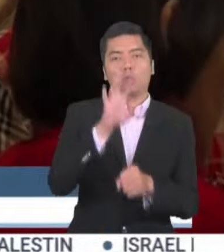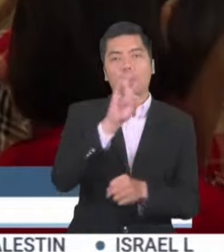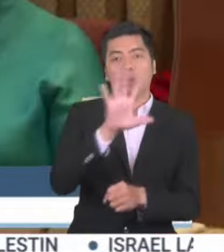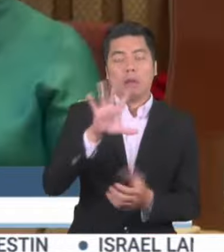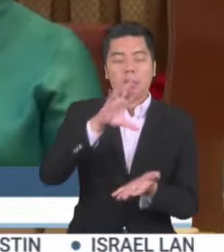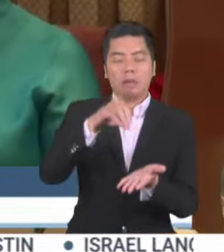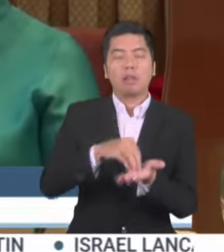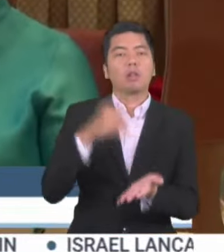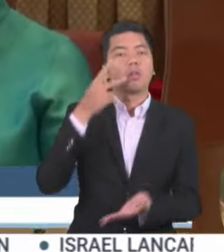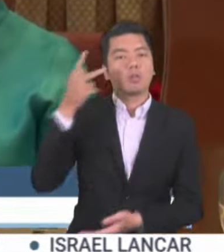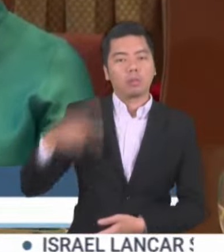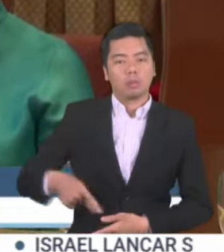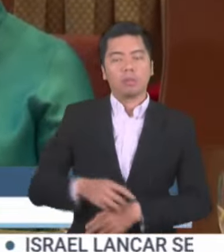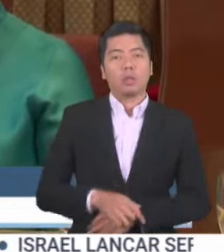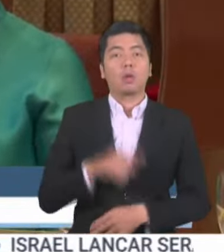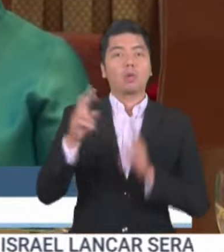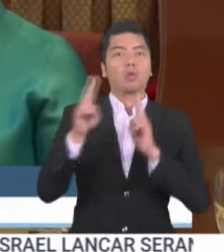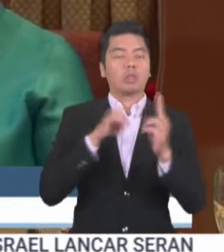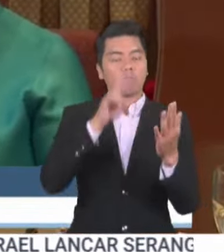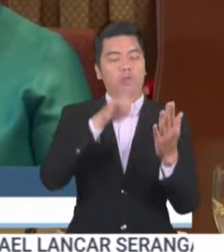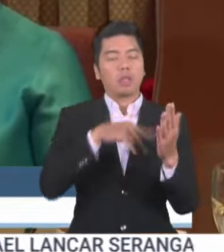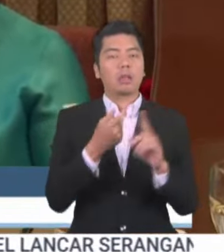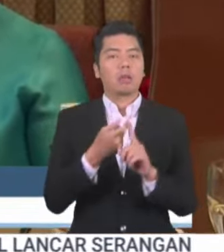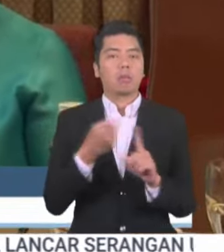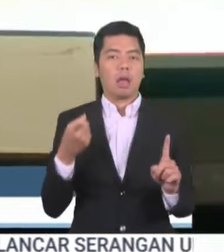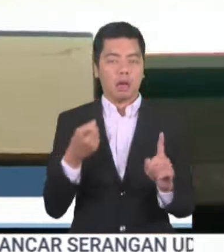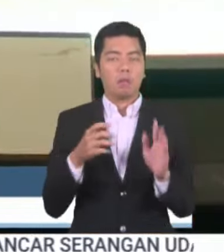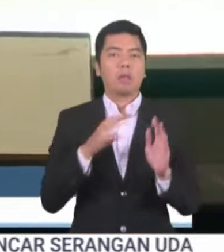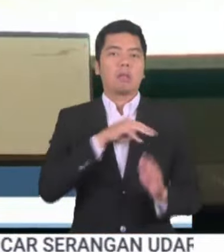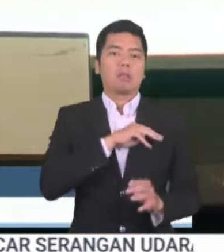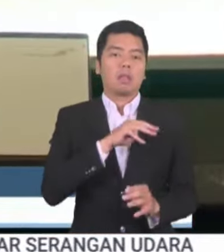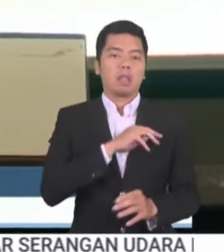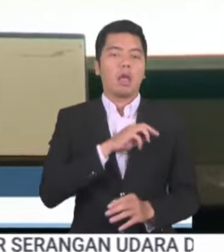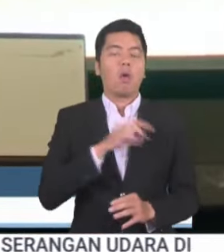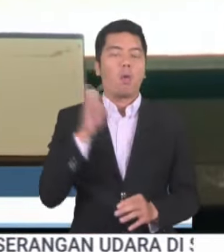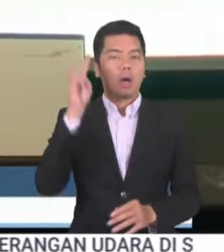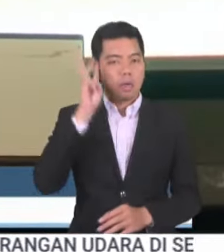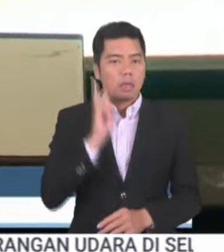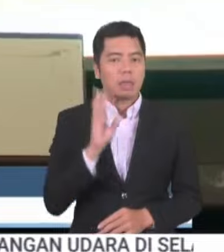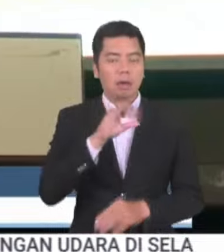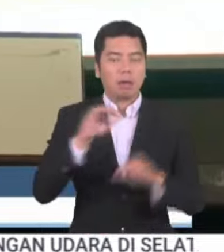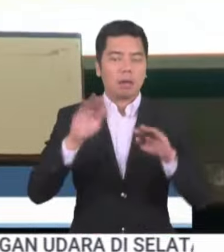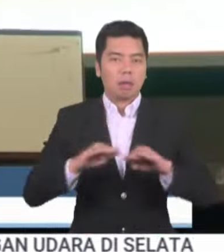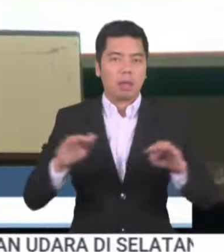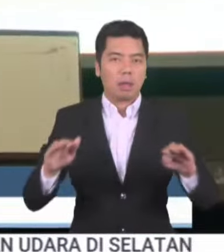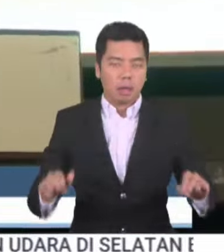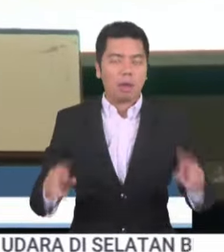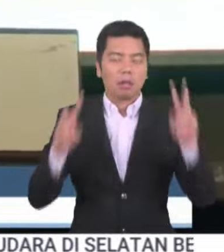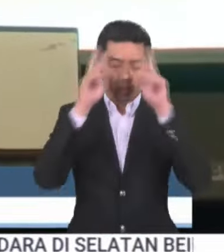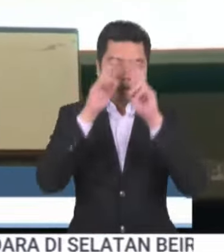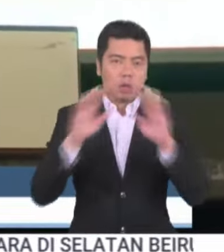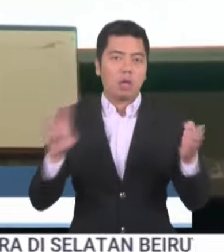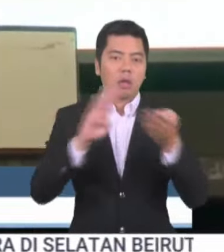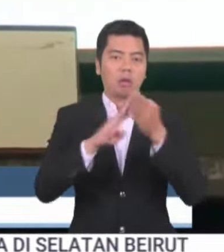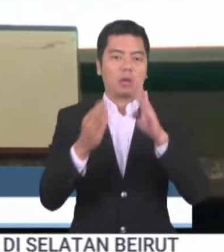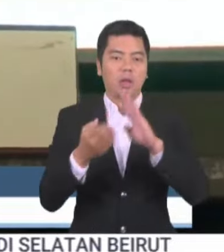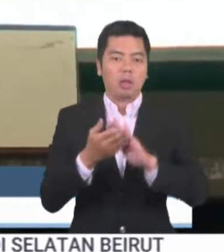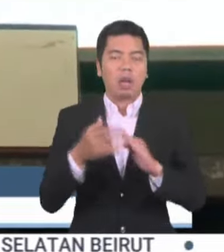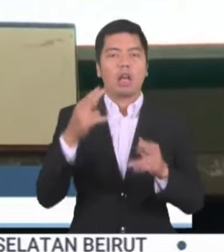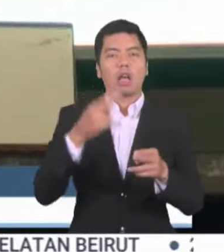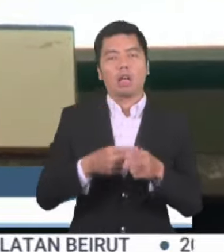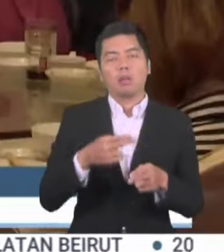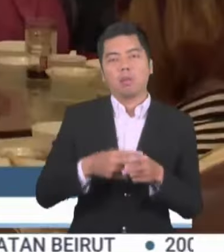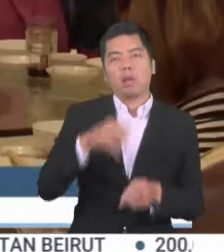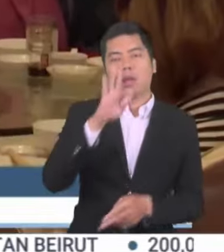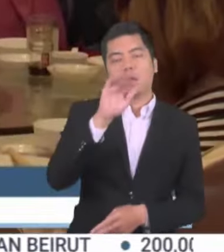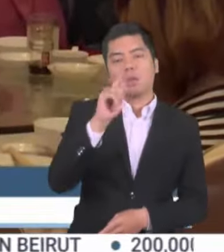Kuching. Teks ucapan premier dibacakan oleh Menteri Pembangunan Wanita, Kanak-kanak dan Kesejahteraan Komuniti Sarawak, Datuk Seri Fatimah